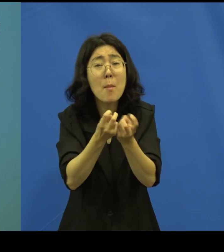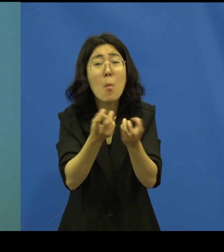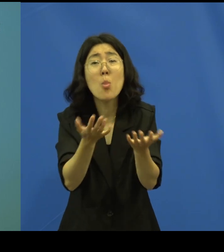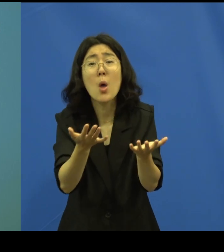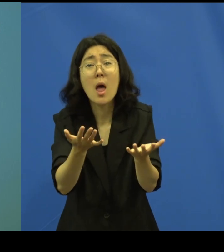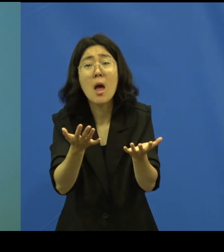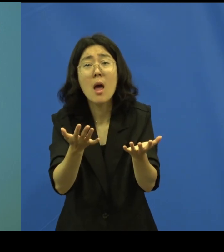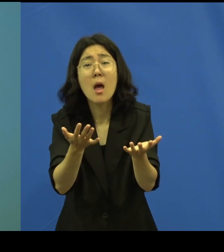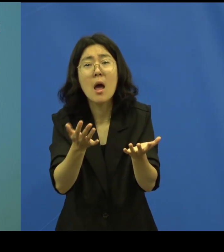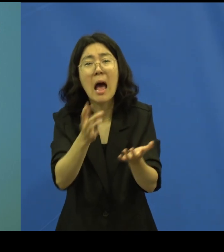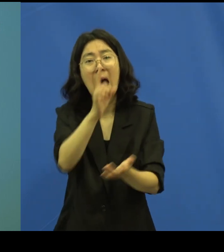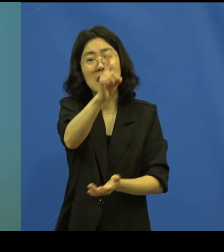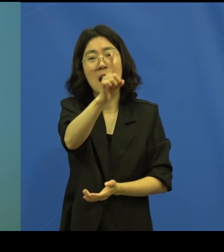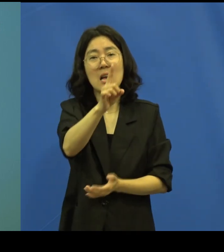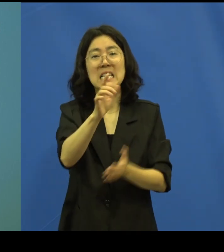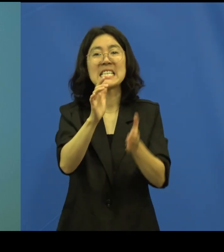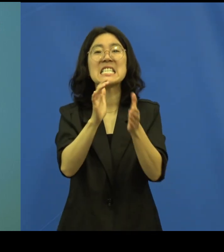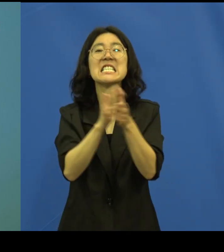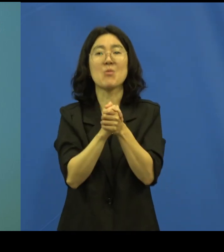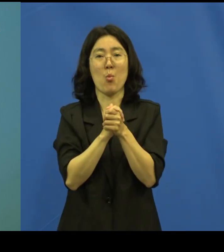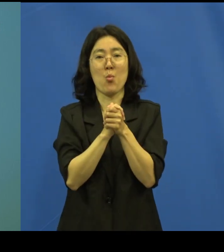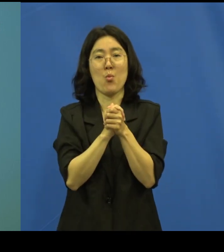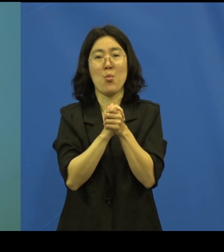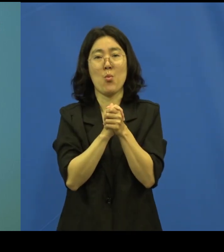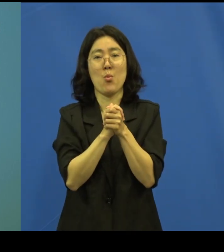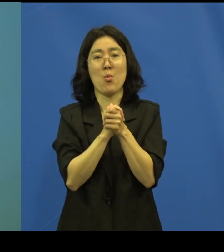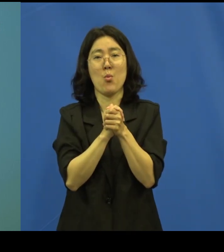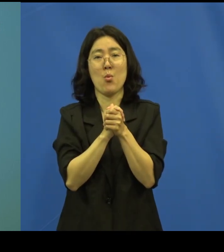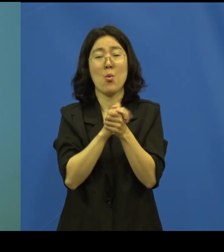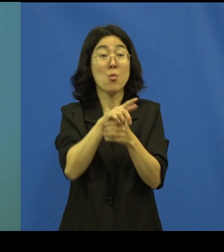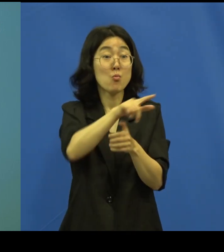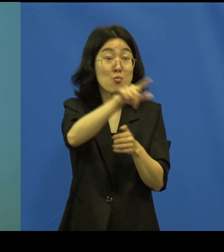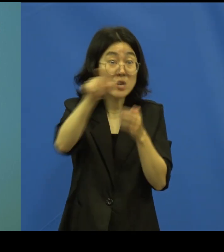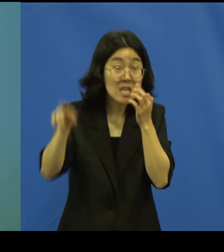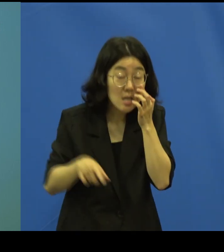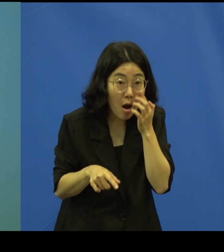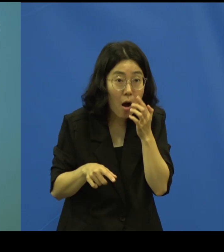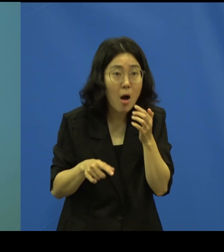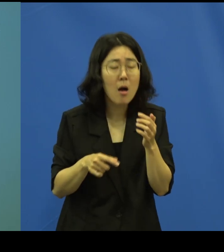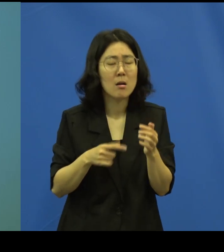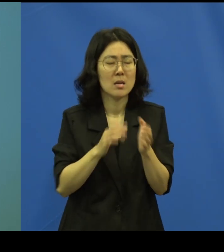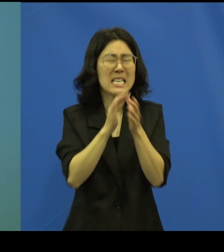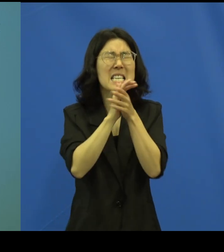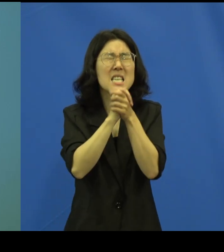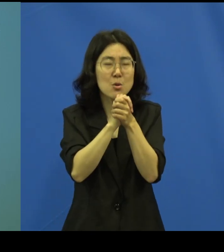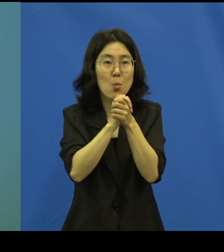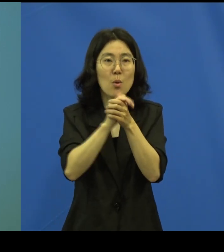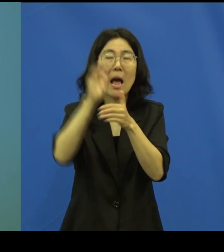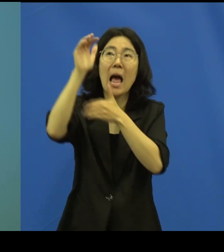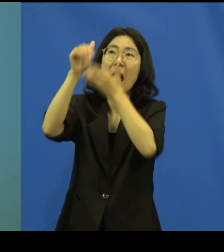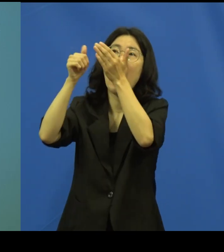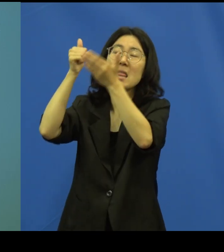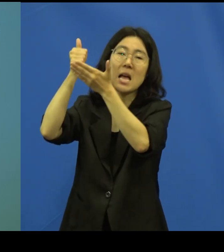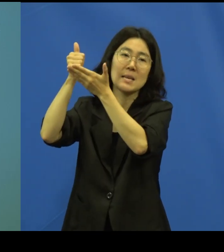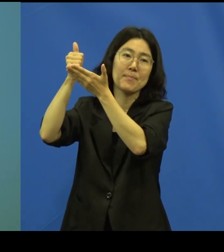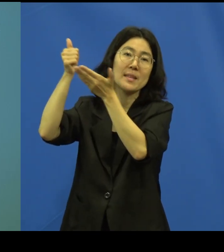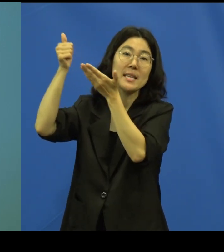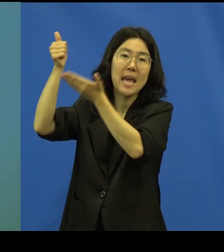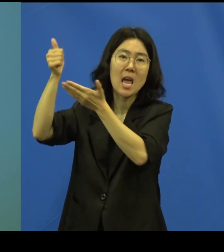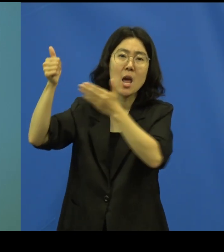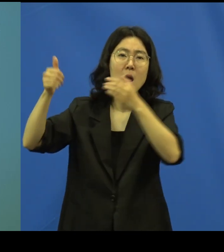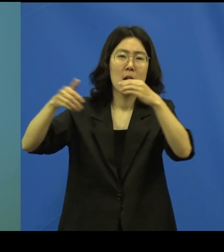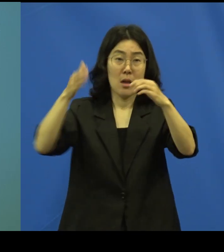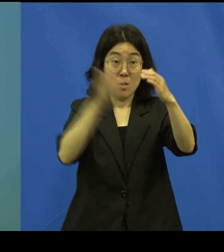길은 기도밖에 없는 거예요. 예. 그 기도는 누구에게요? 공의로우신 하나님.